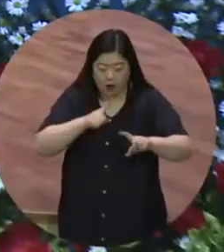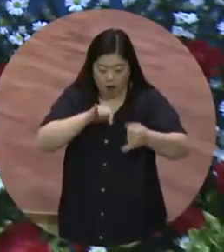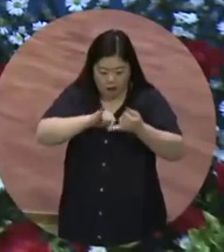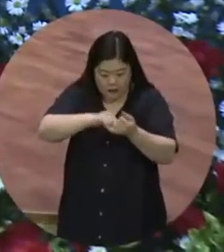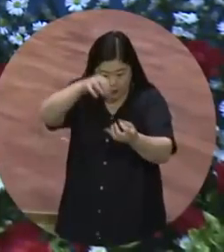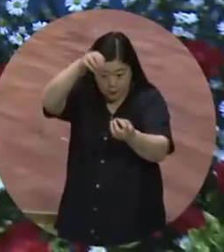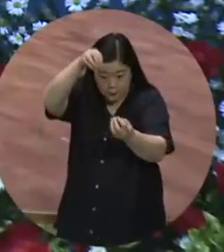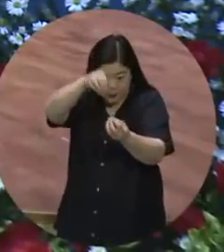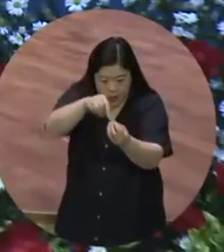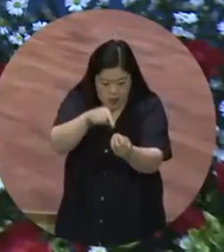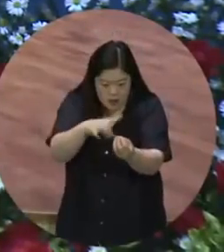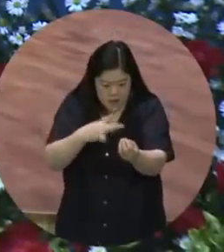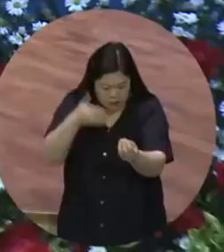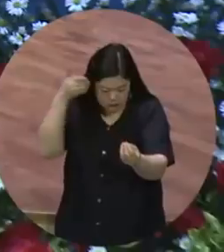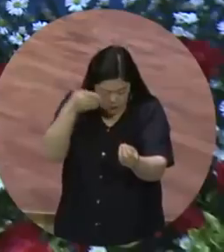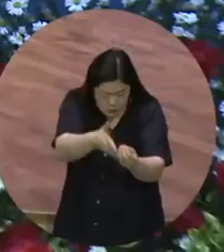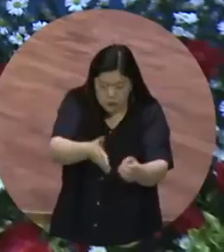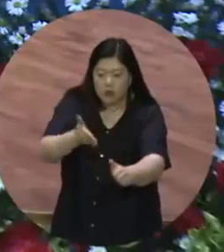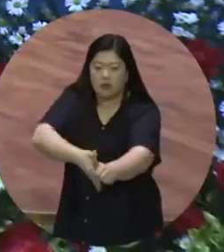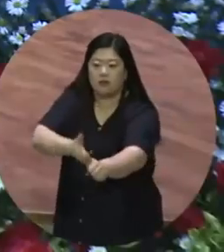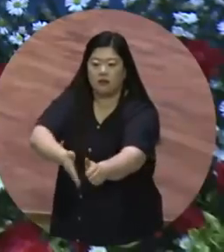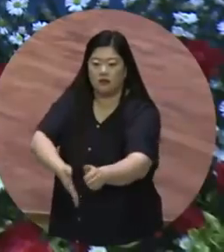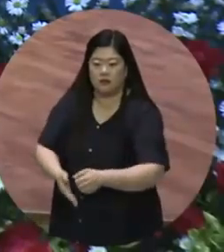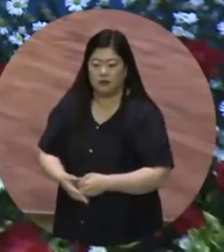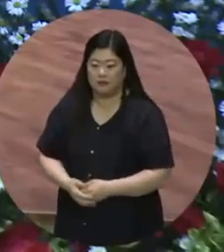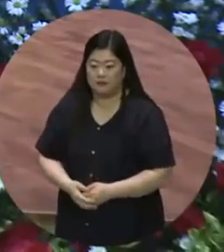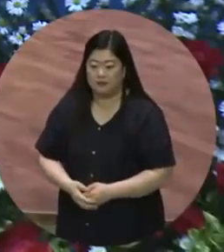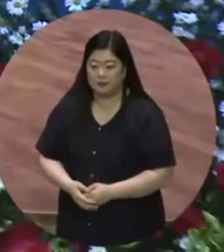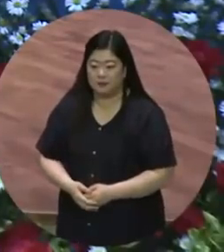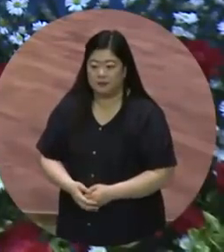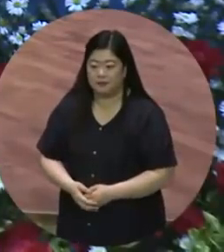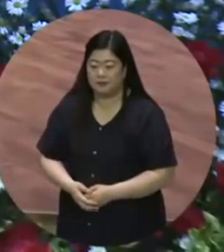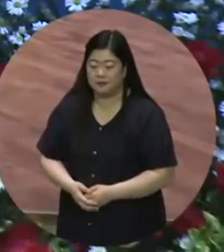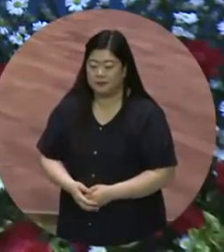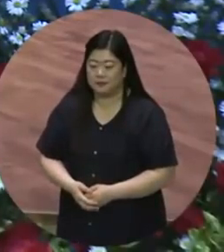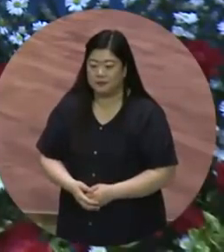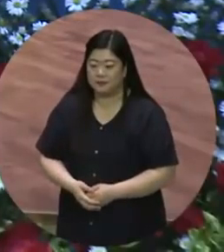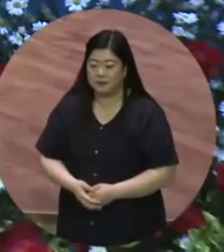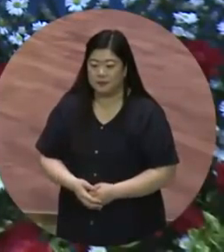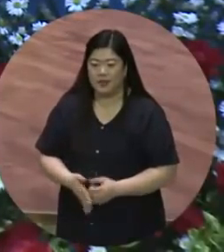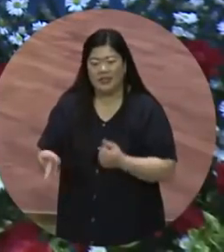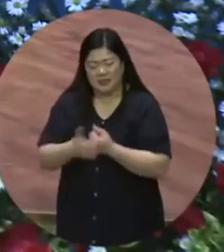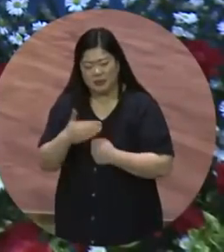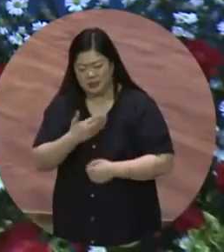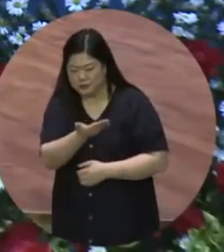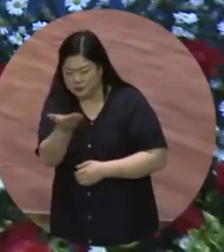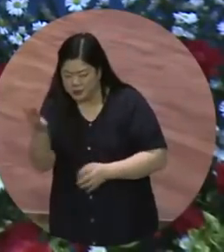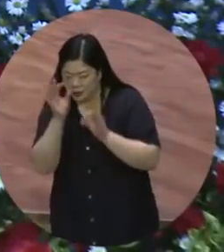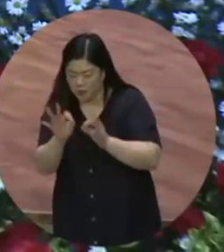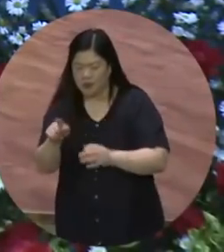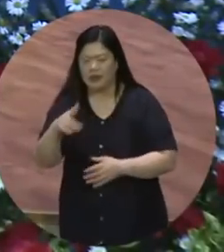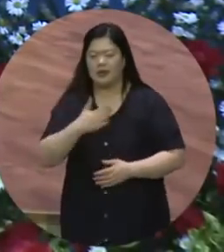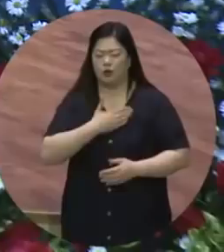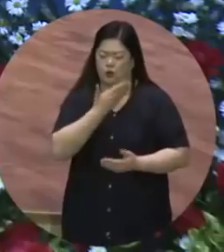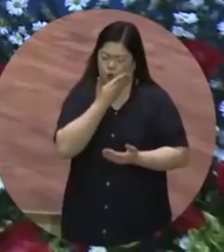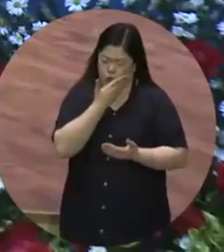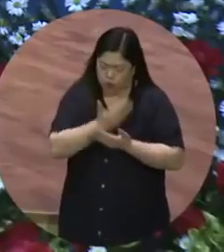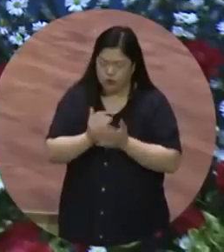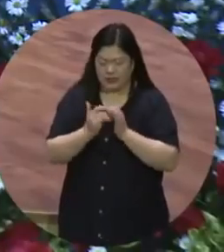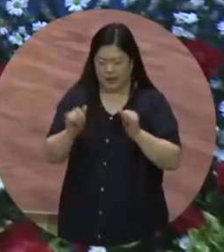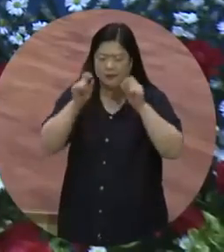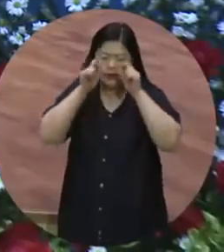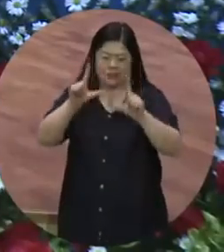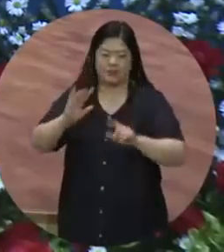언약 계승, 언약. 자, 그러면, 자, 그런 면에서 이제 저 여러분이 얼마나 소중한 존재가 알아야 돼요. 자, 로마서